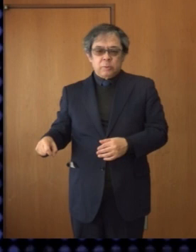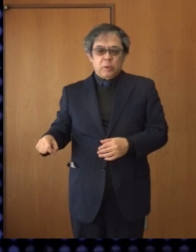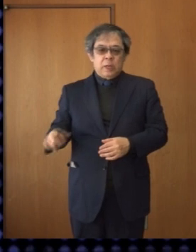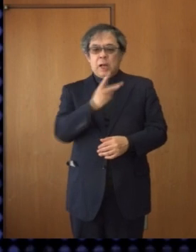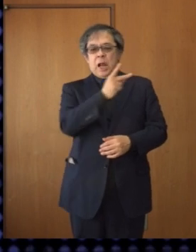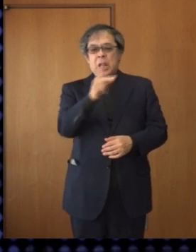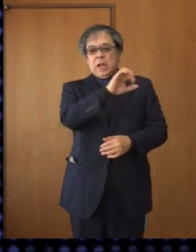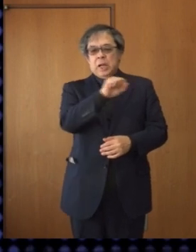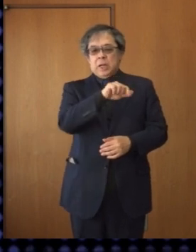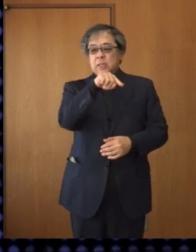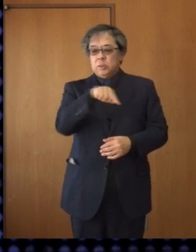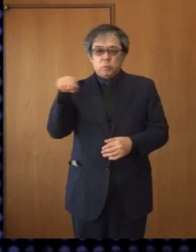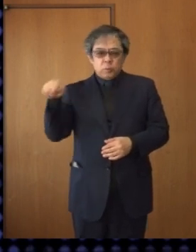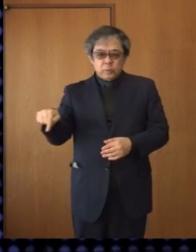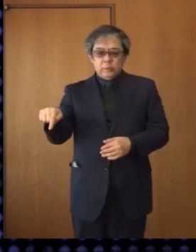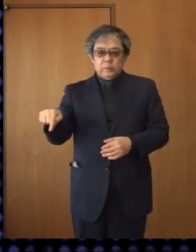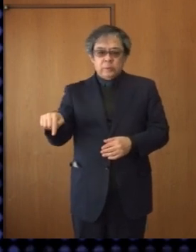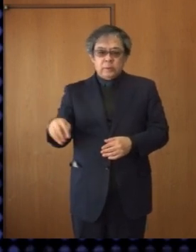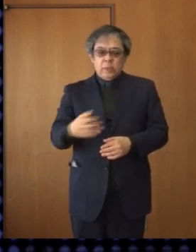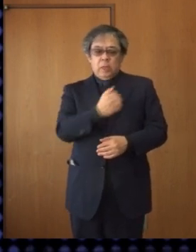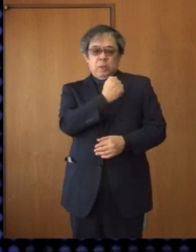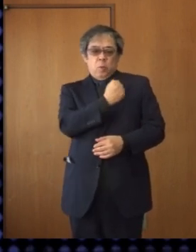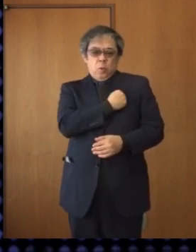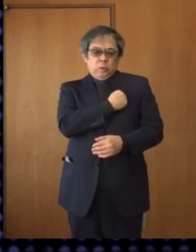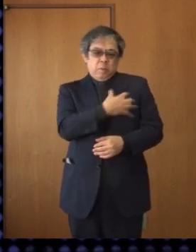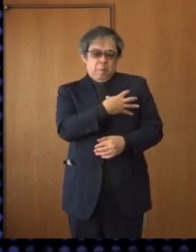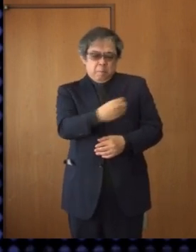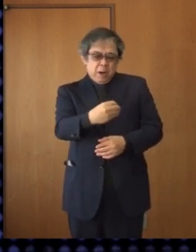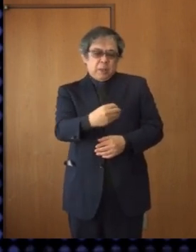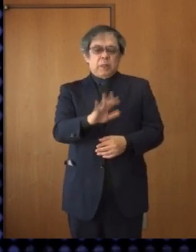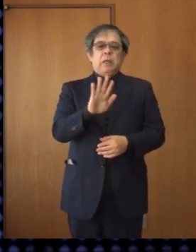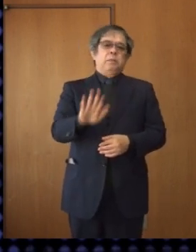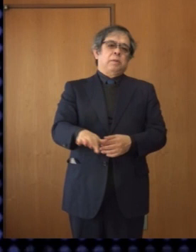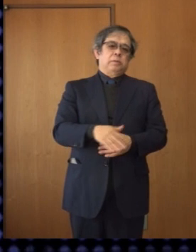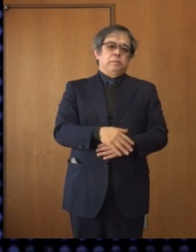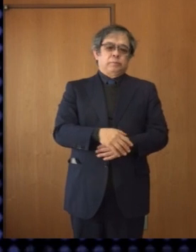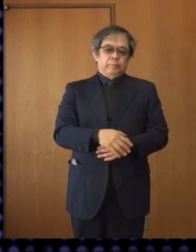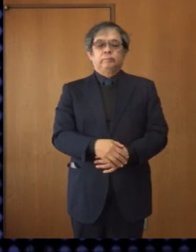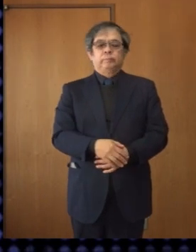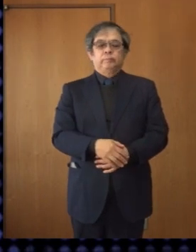ザで依然として多くの人命が奪われています。